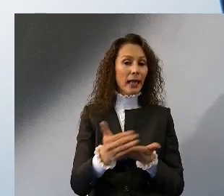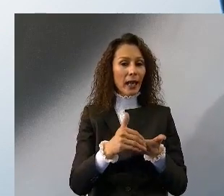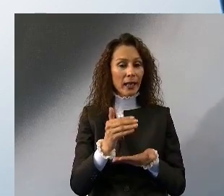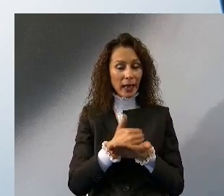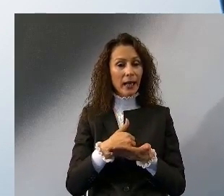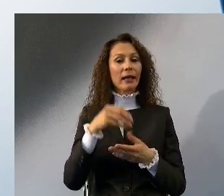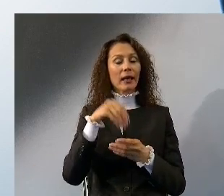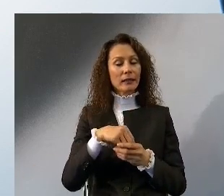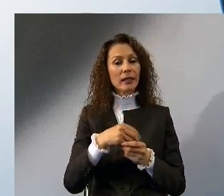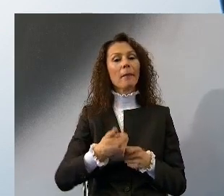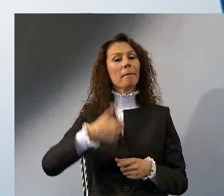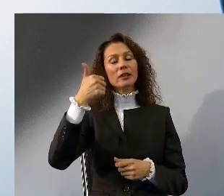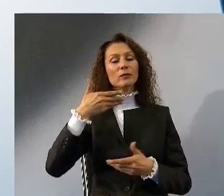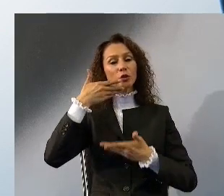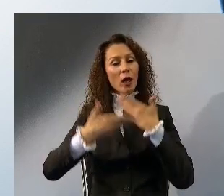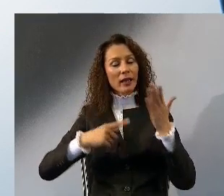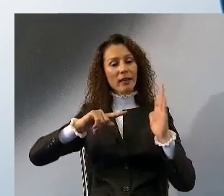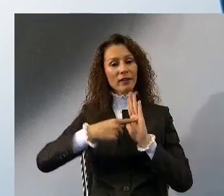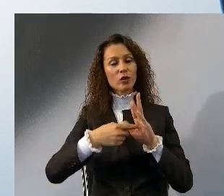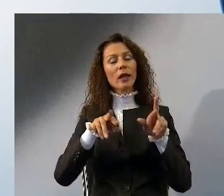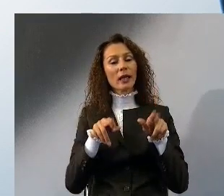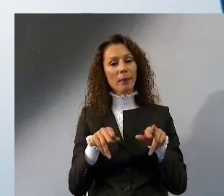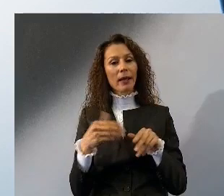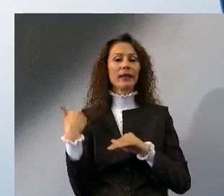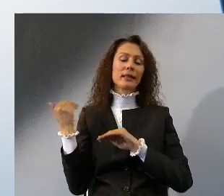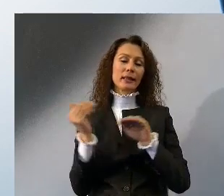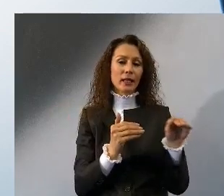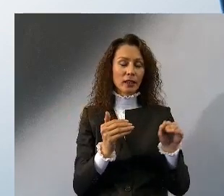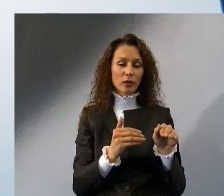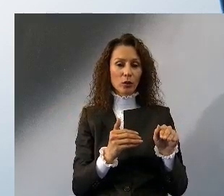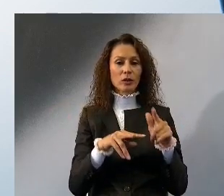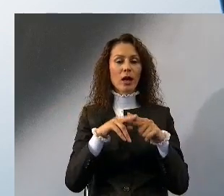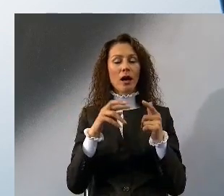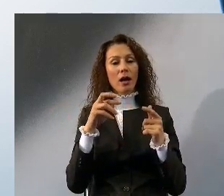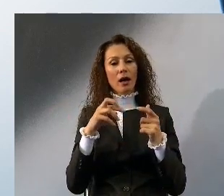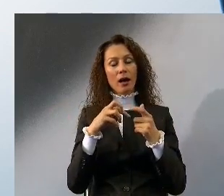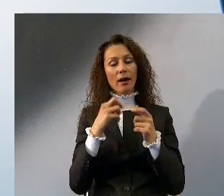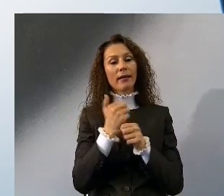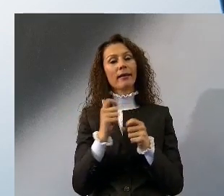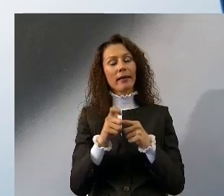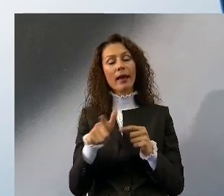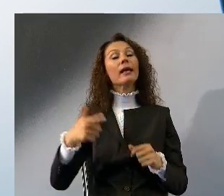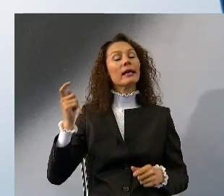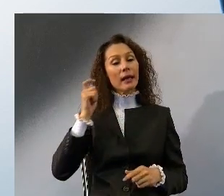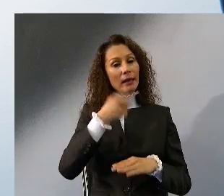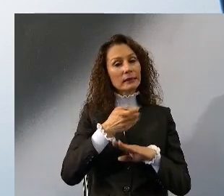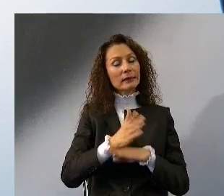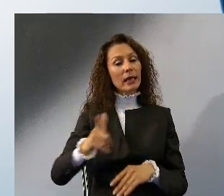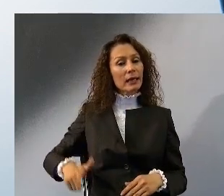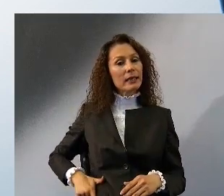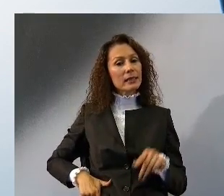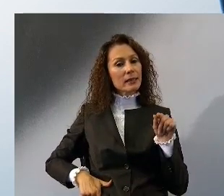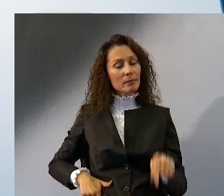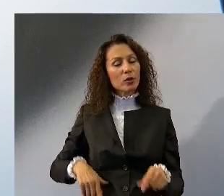için yine başkanımızın vizyonuyla agroturizmi destekliyoruz. Biz buraya baktığımızda aslında İzmir'de